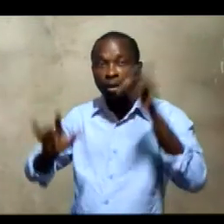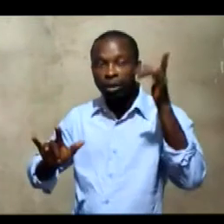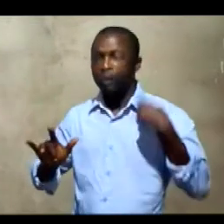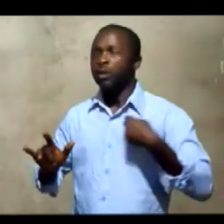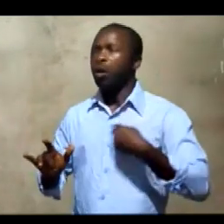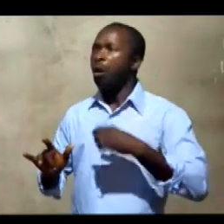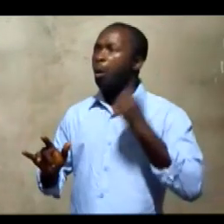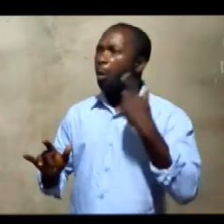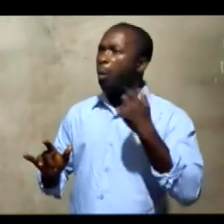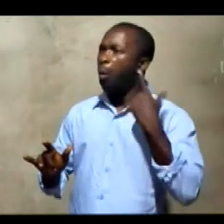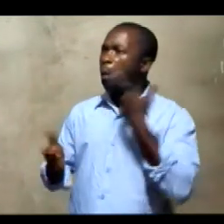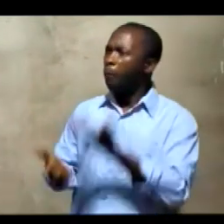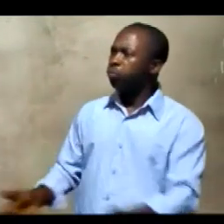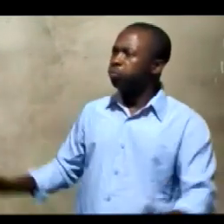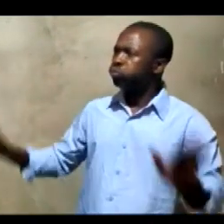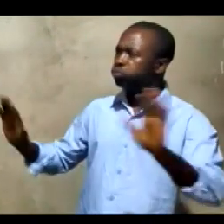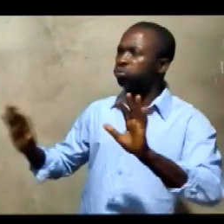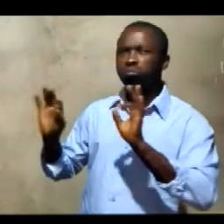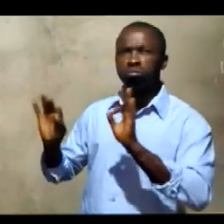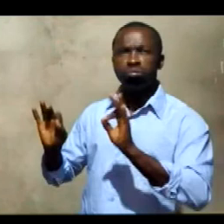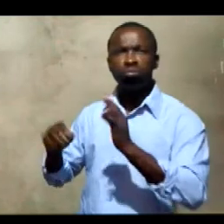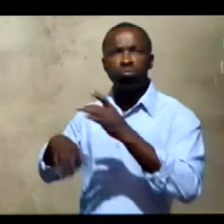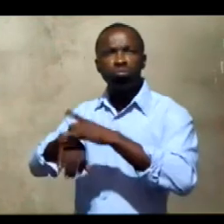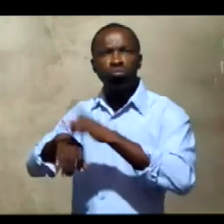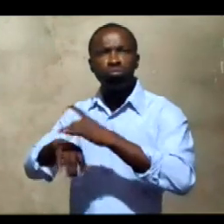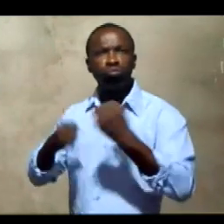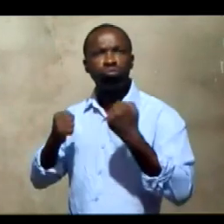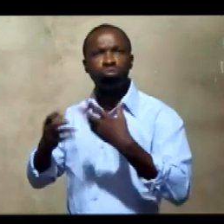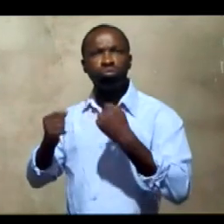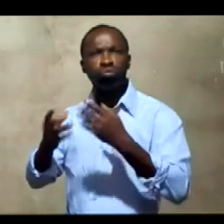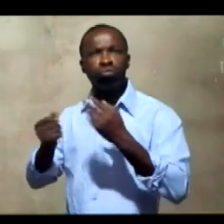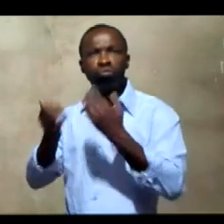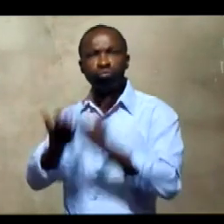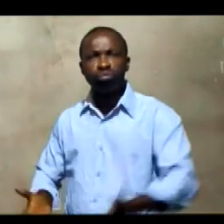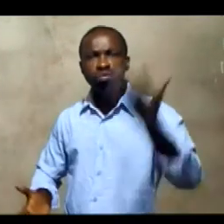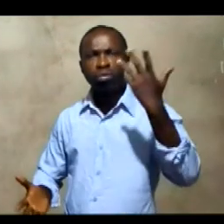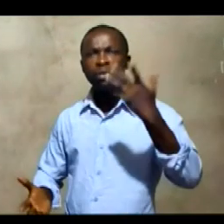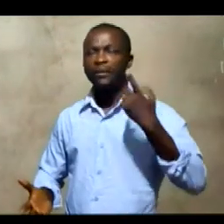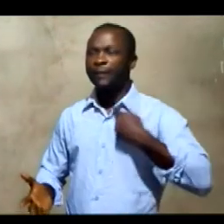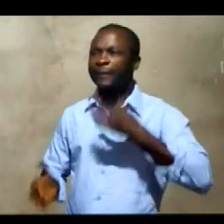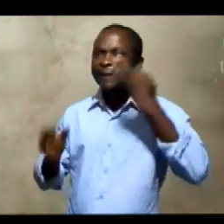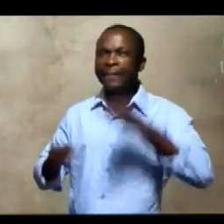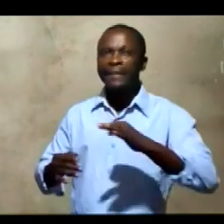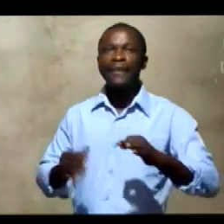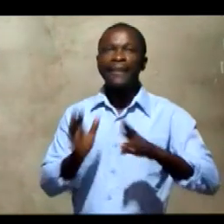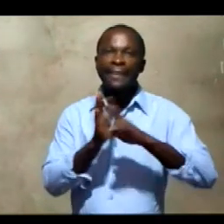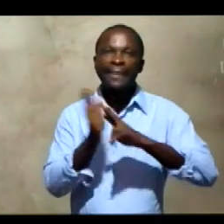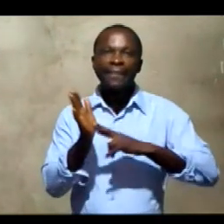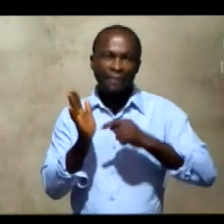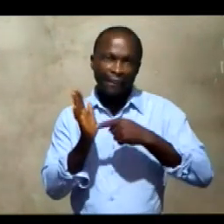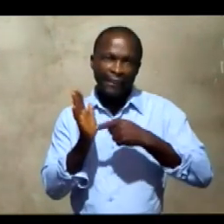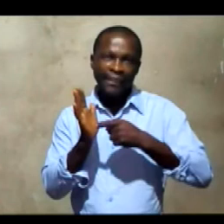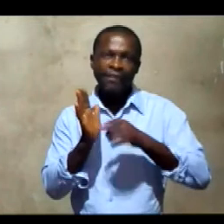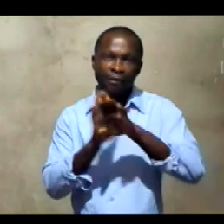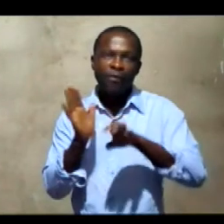minières pour le développement des constructions et de l'agriculture. Dans cette optique, le gouvernement a annoncé pour août 2020 la révision du code minier de l'Éthiopie.